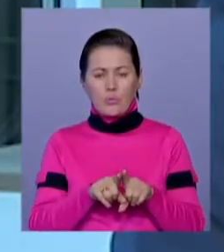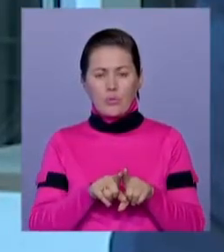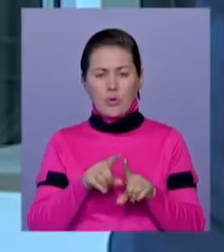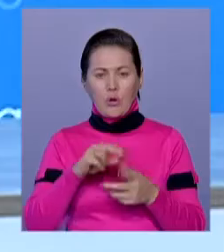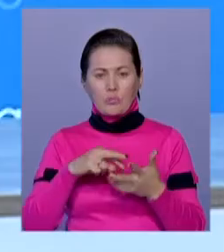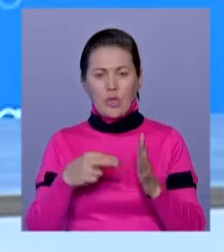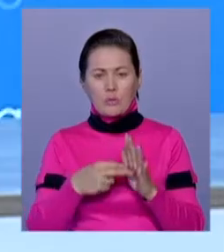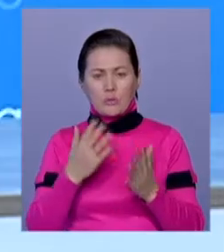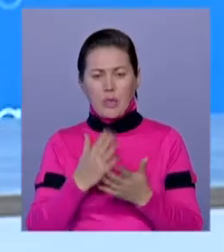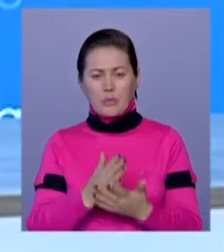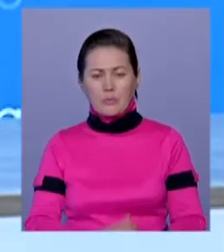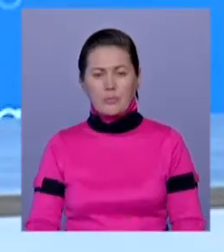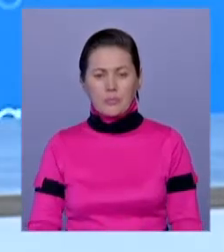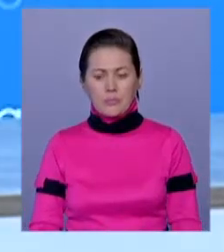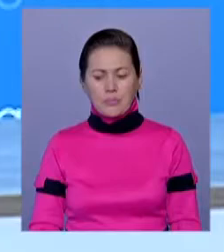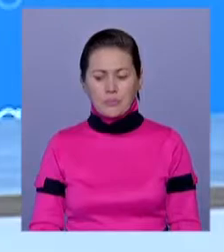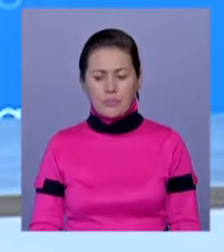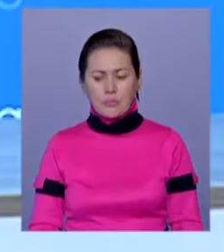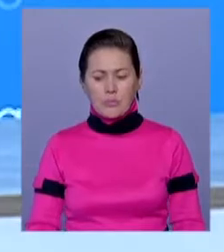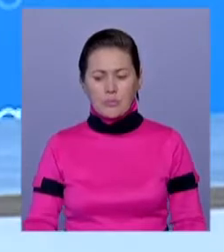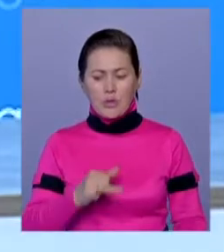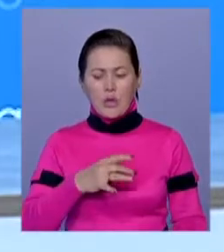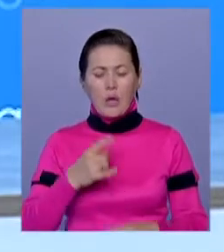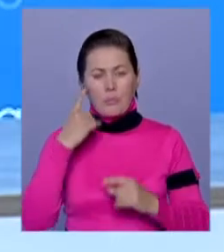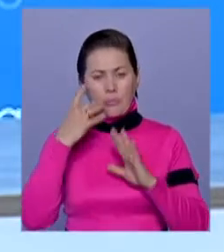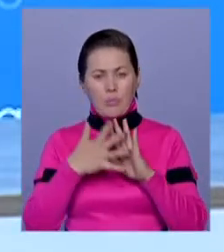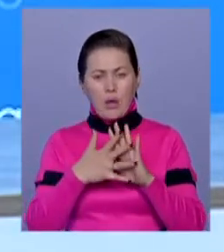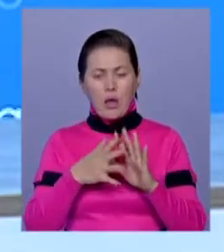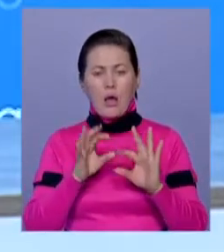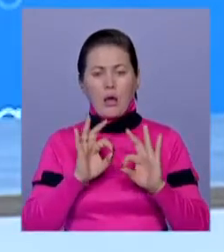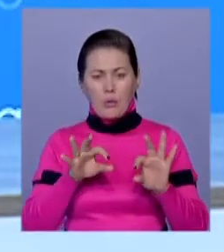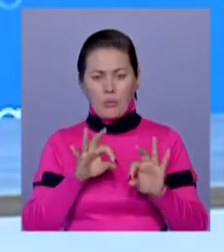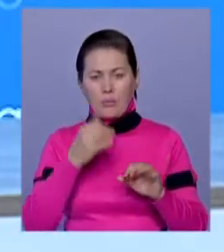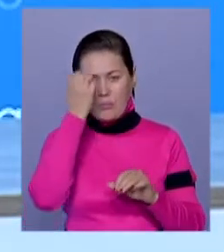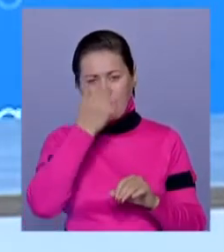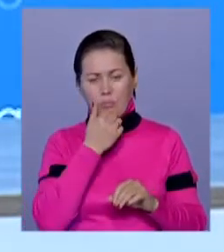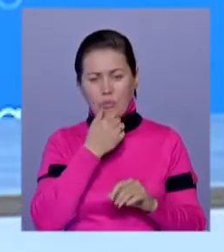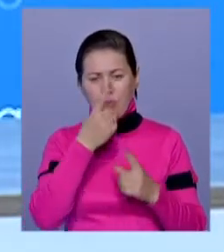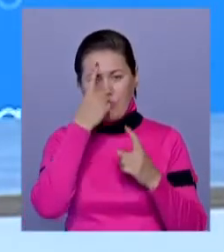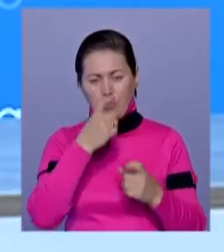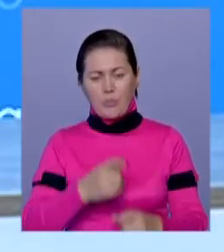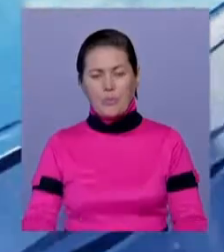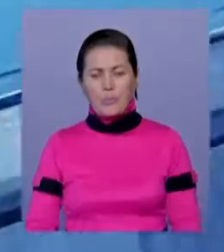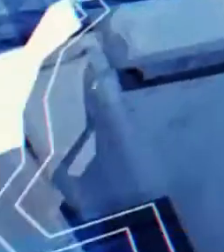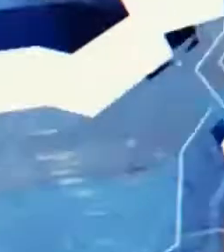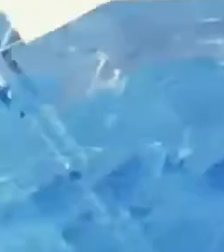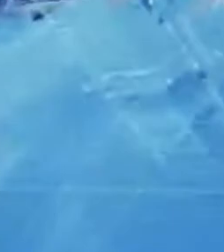жоспарымыз бар. Жамалбек Райымбекұлы, тұшымды және керек ақпаратыңыз үшін көп-көп рахмет.